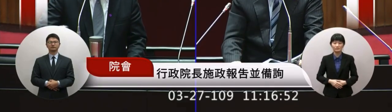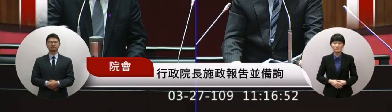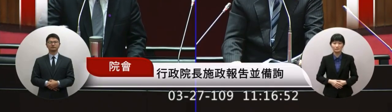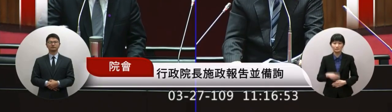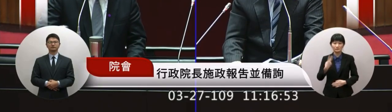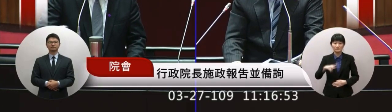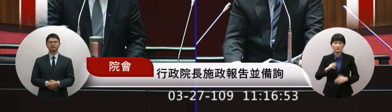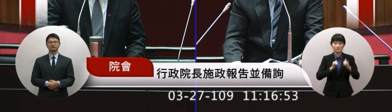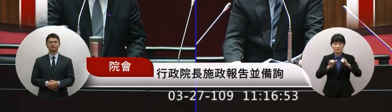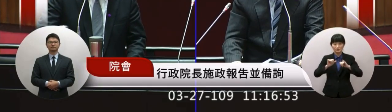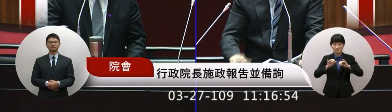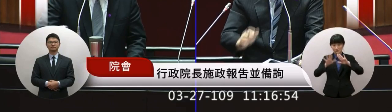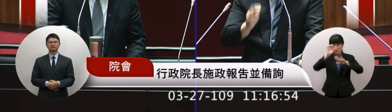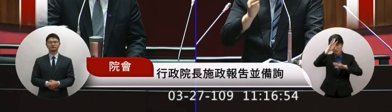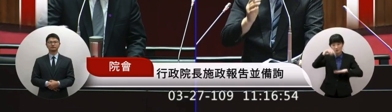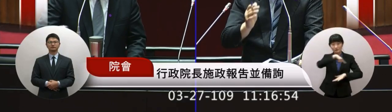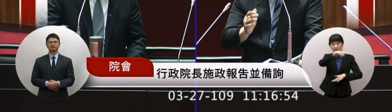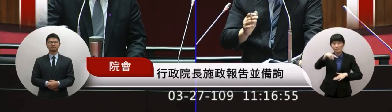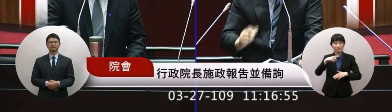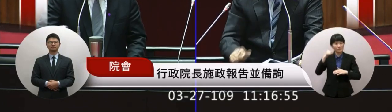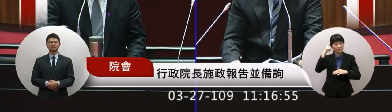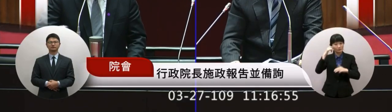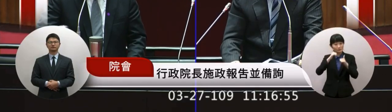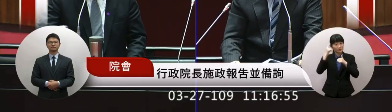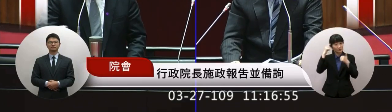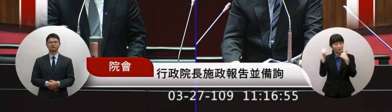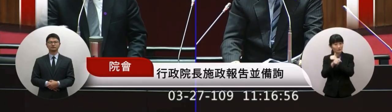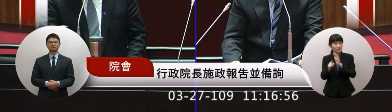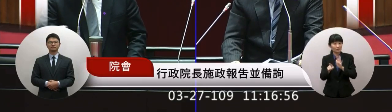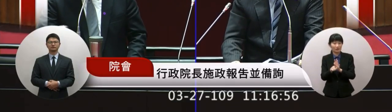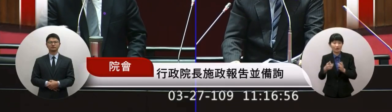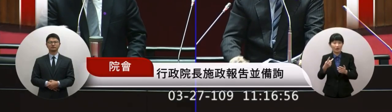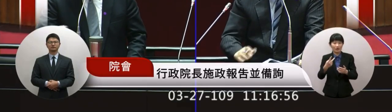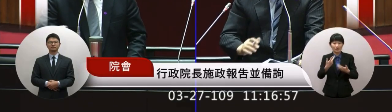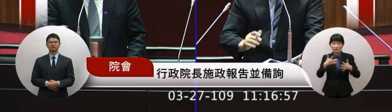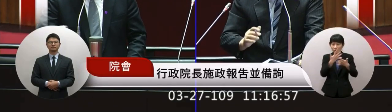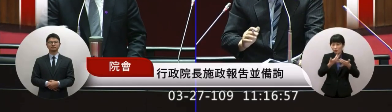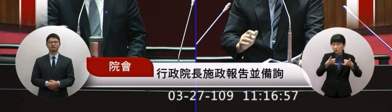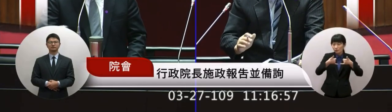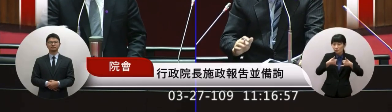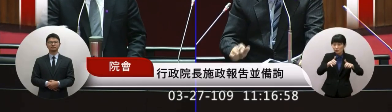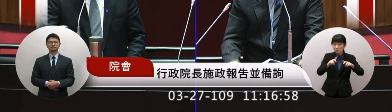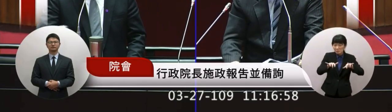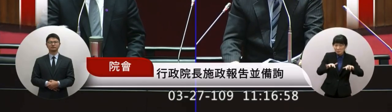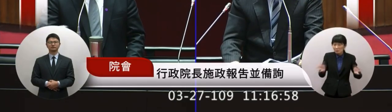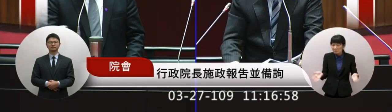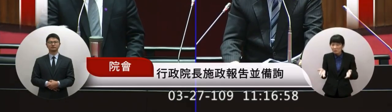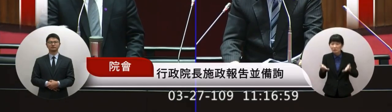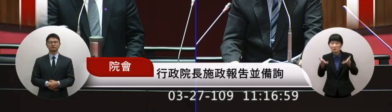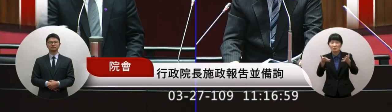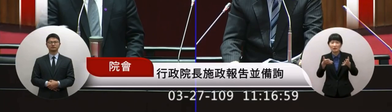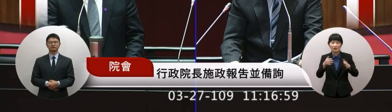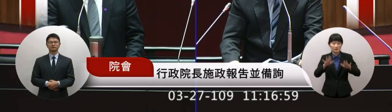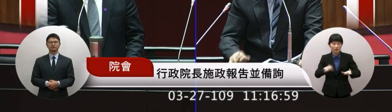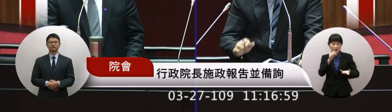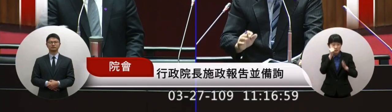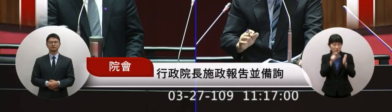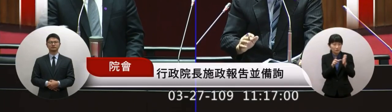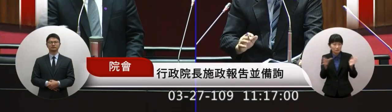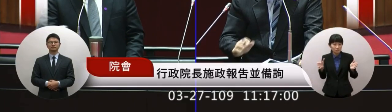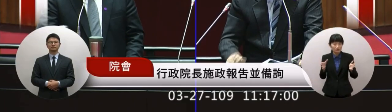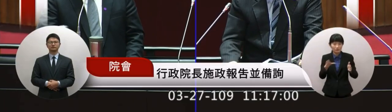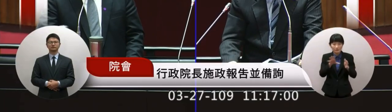营啊。很多民意代表，包括1450的侧翼啊，包括网军啊，不要在这个节骨眼上